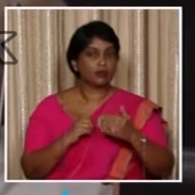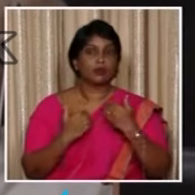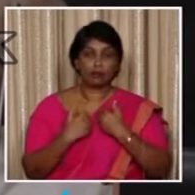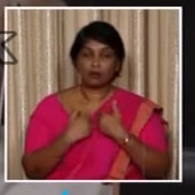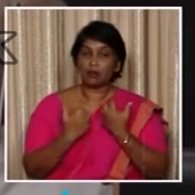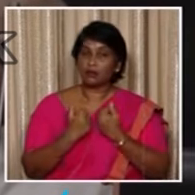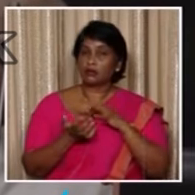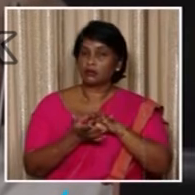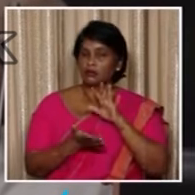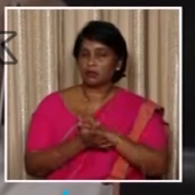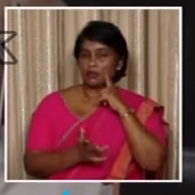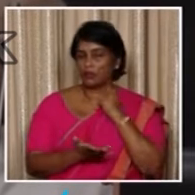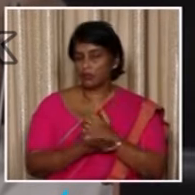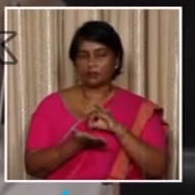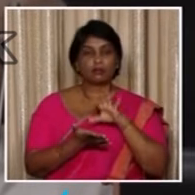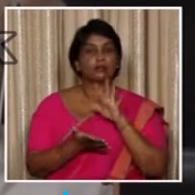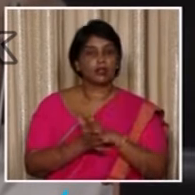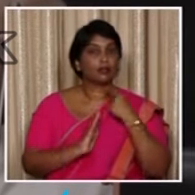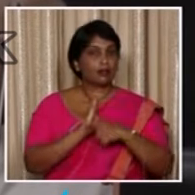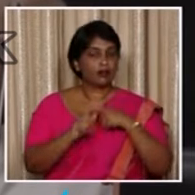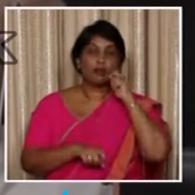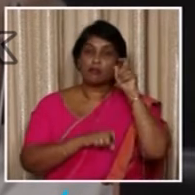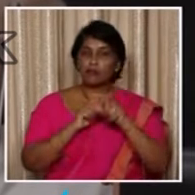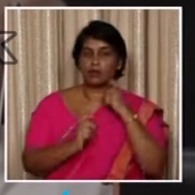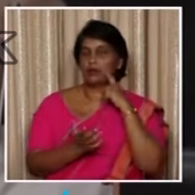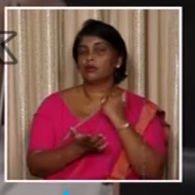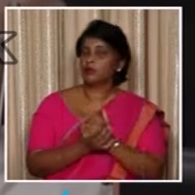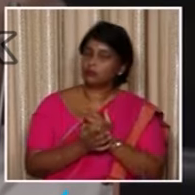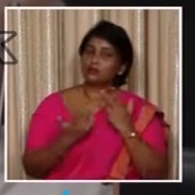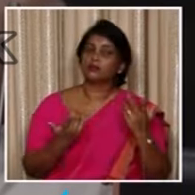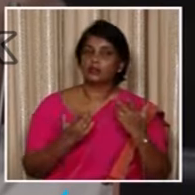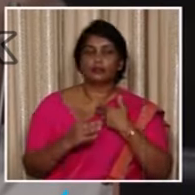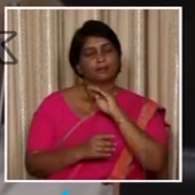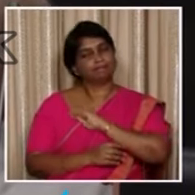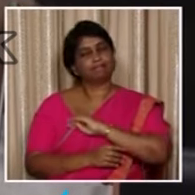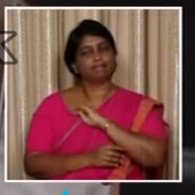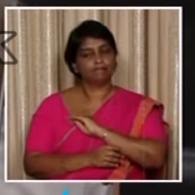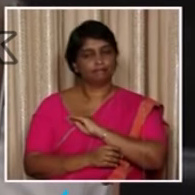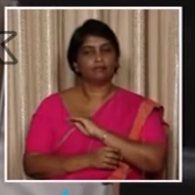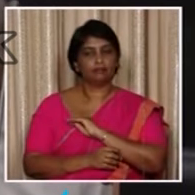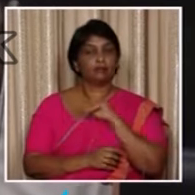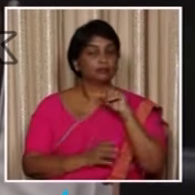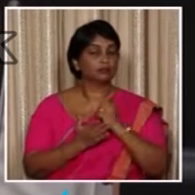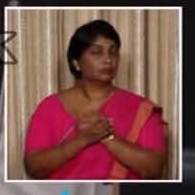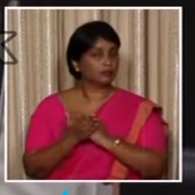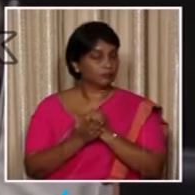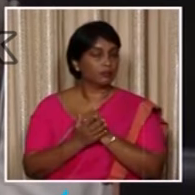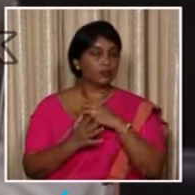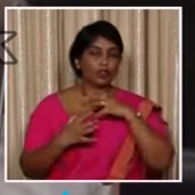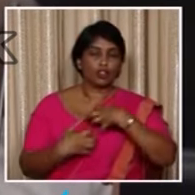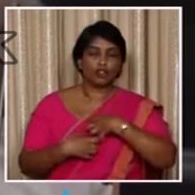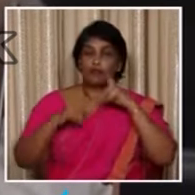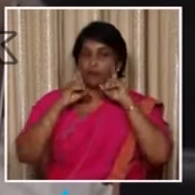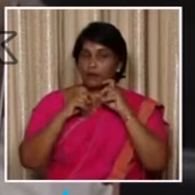මාගත් සමහර දුෂ්කර තීරණ රටේ ජනතාව අපහසුයෙන් වුණත් විඳ දරාගත්තා. ඒ සියල්ල දුක්